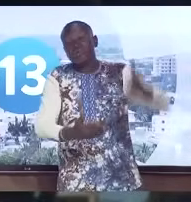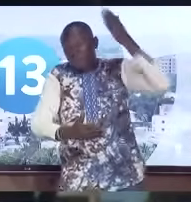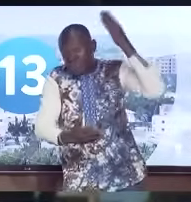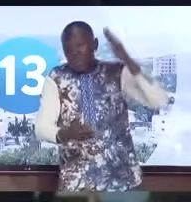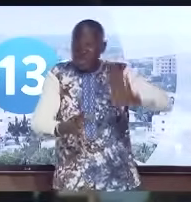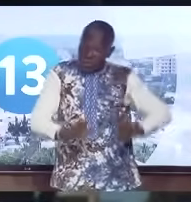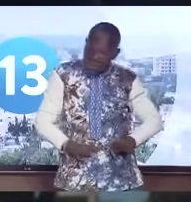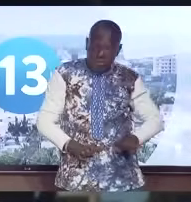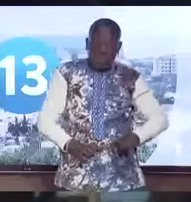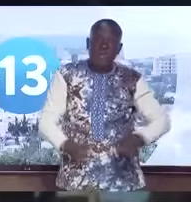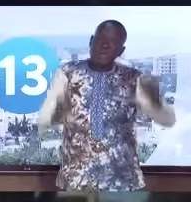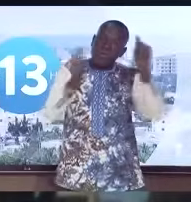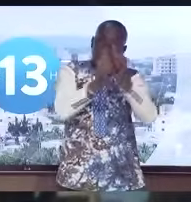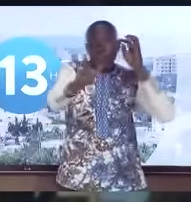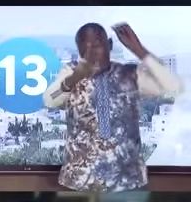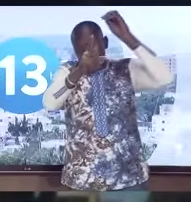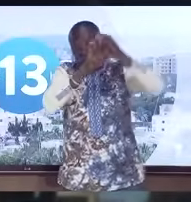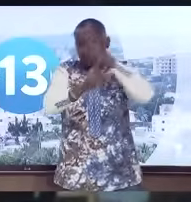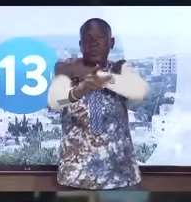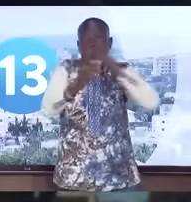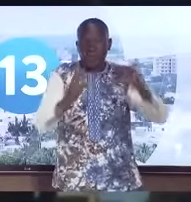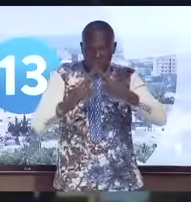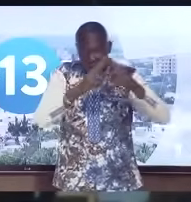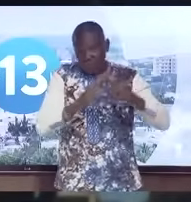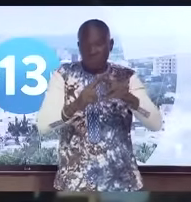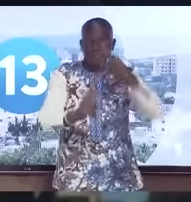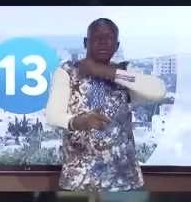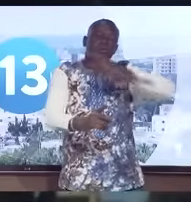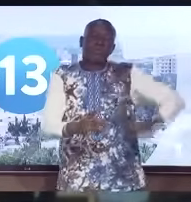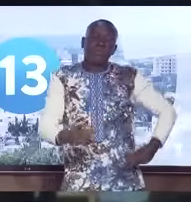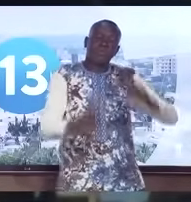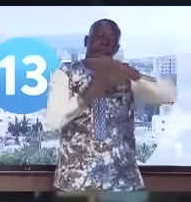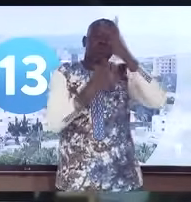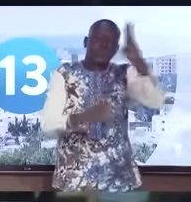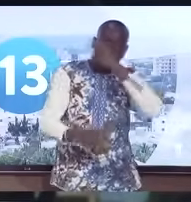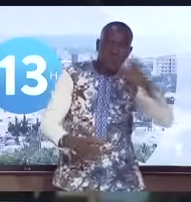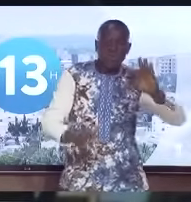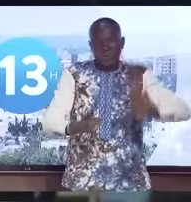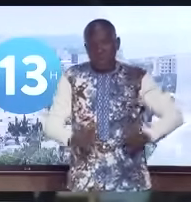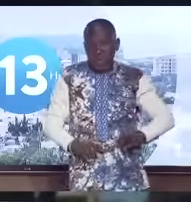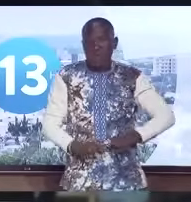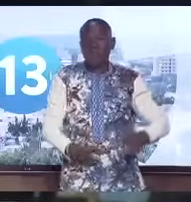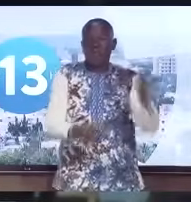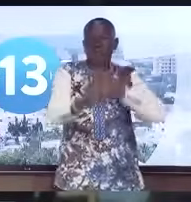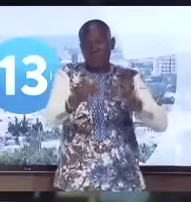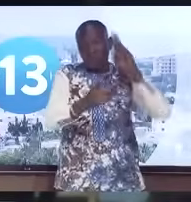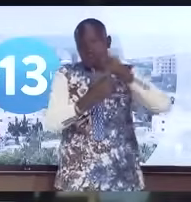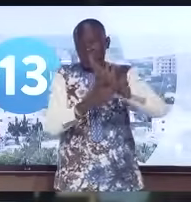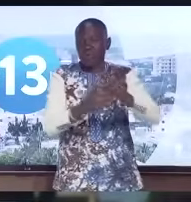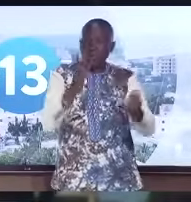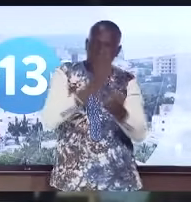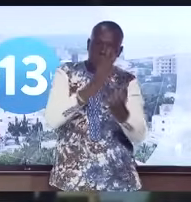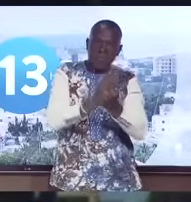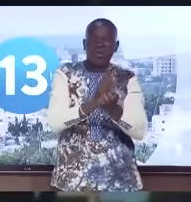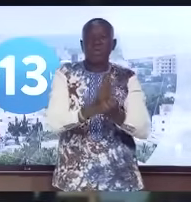Russie, avec pour objectif de renforcer les liens diplomatiques entre le Burkina et la Russie du point de vue échange économique.